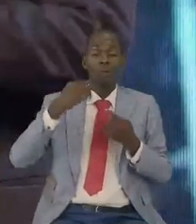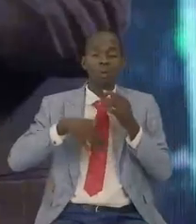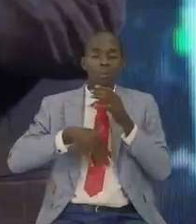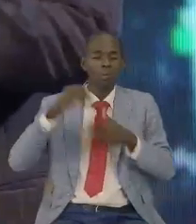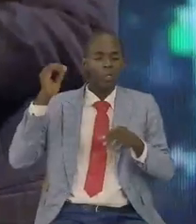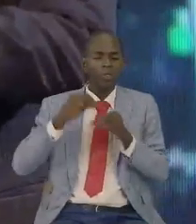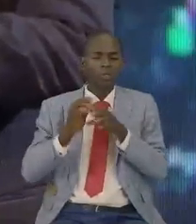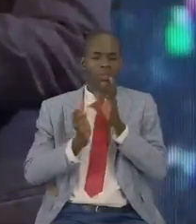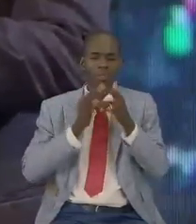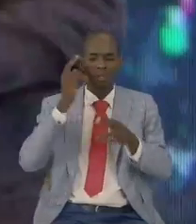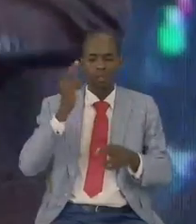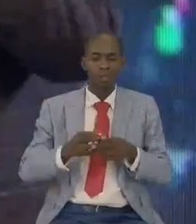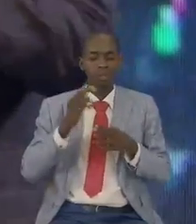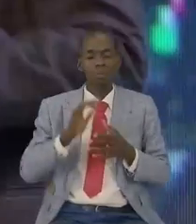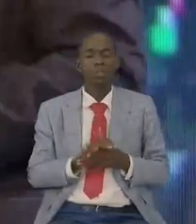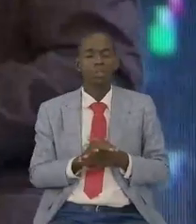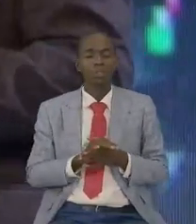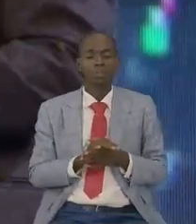au nom de Jésus.